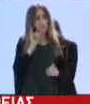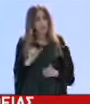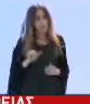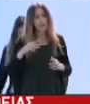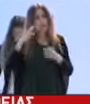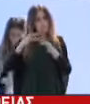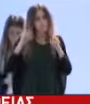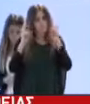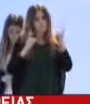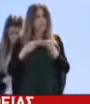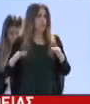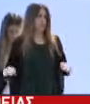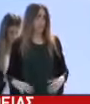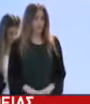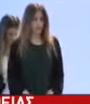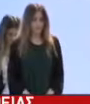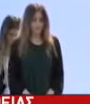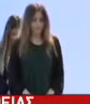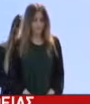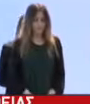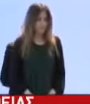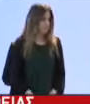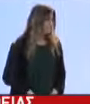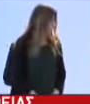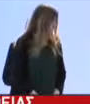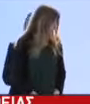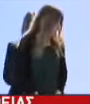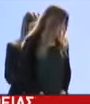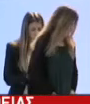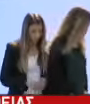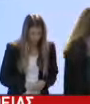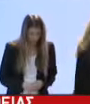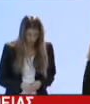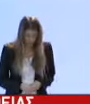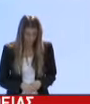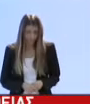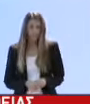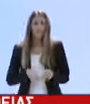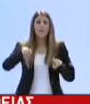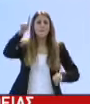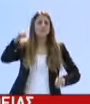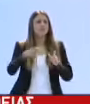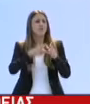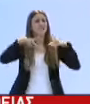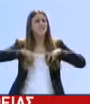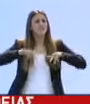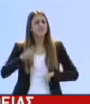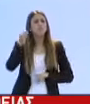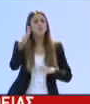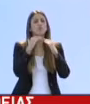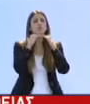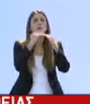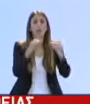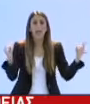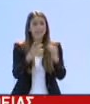βαθιάς κρίσεως και εθνικών διλημάτων, οι κυβερνήσεις μόνες τους δεν αρκούν. Όσο ικανές κι